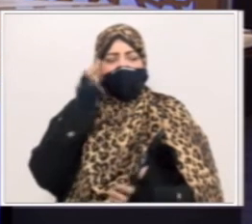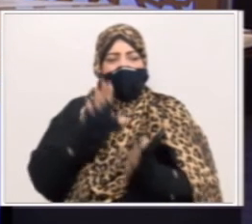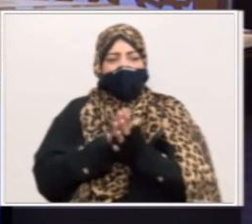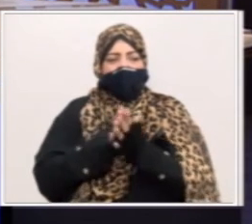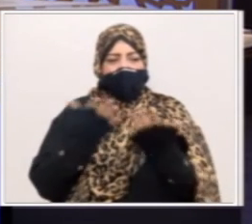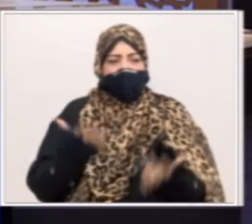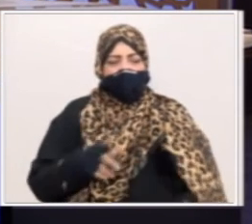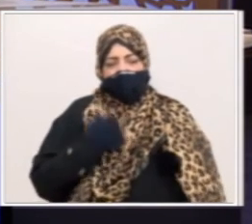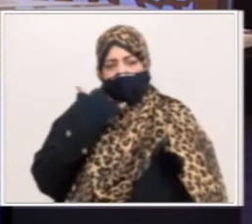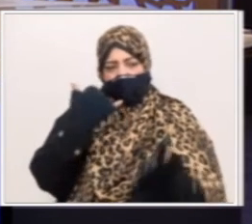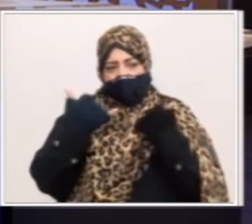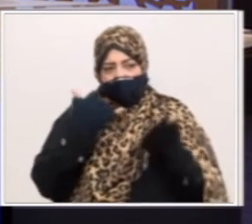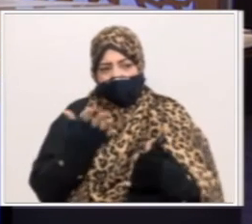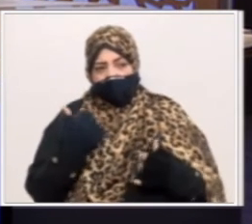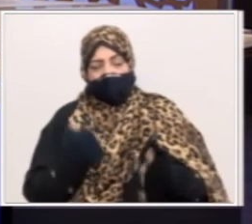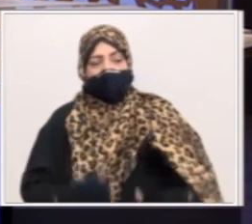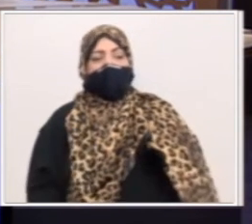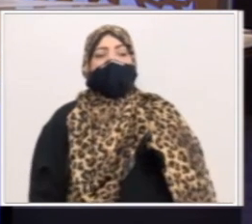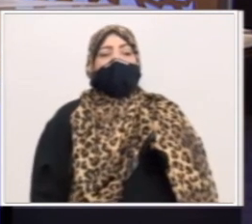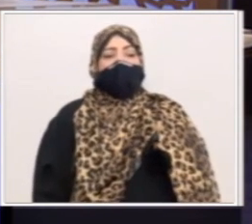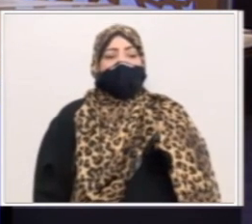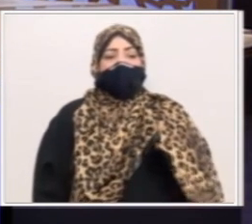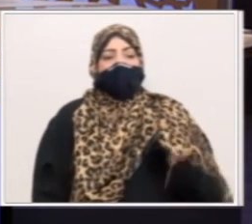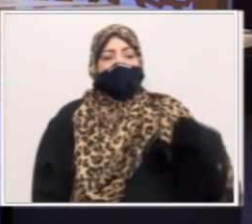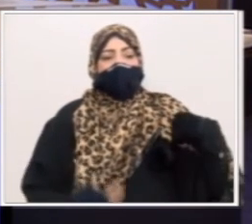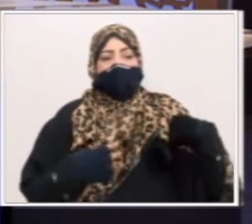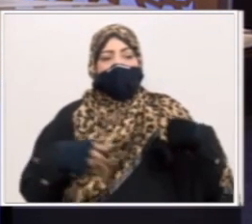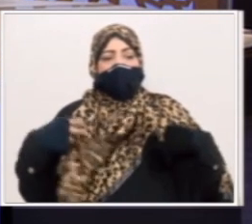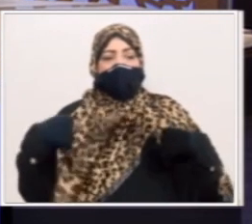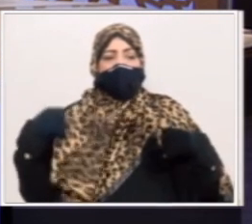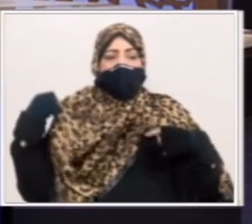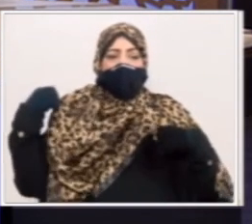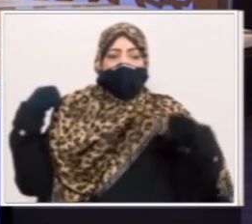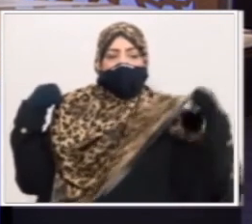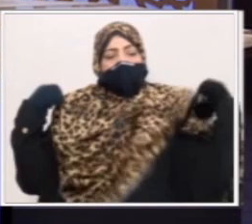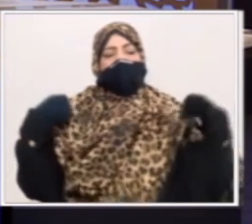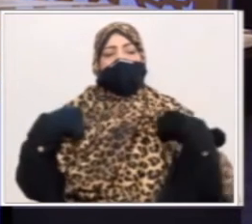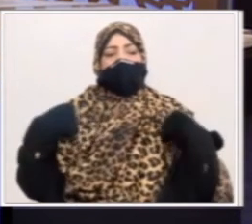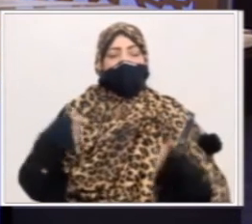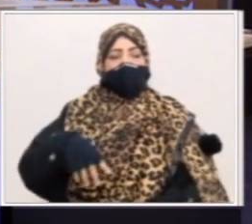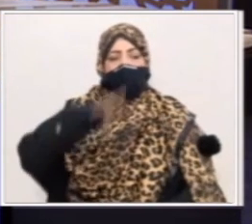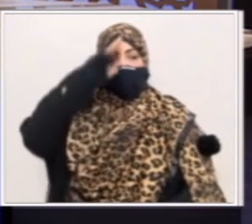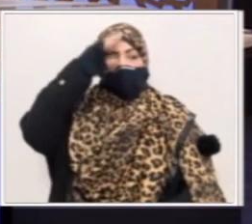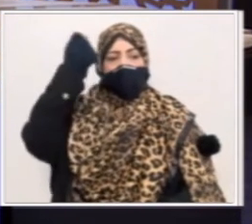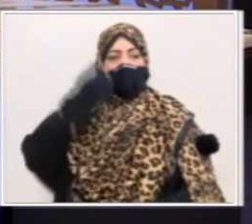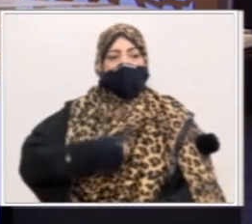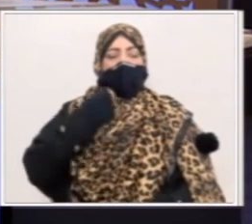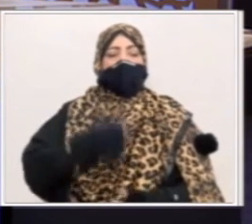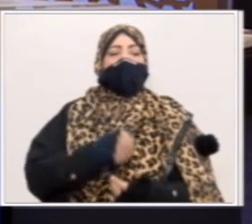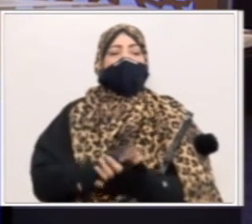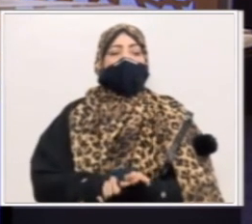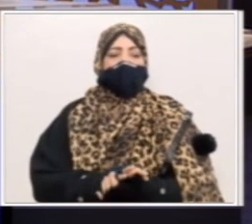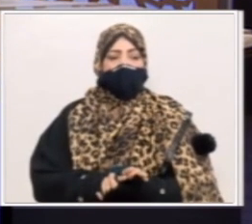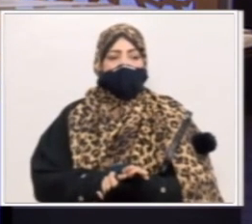أبو طلال. شيخ المفتاح السلام عليكم. وعليكم السلام ورحمة الله وبركاته. يسلمك شيخ المفتاح والأخوة